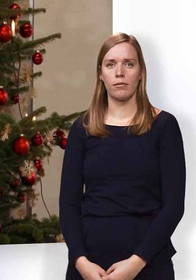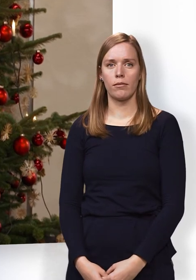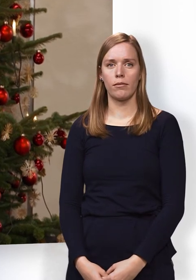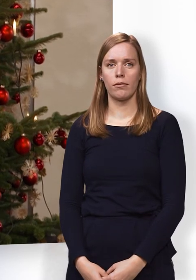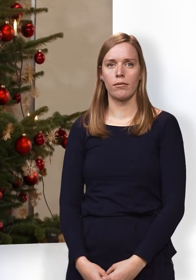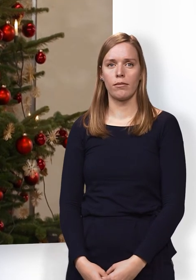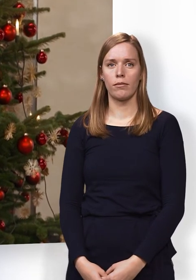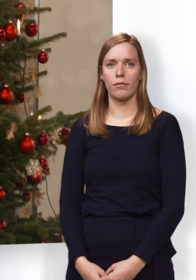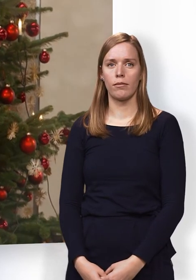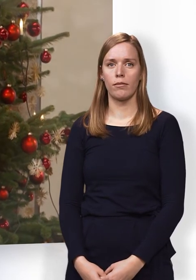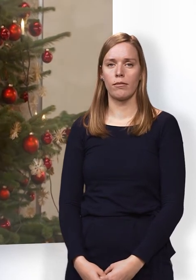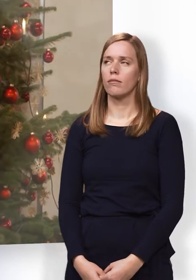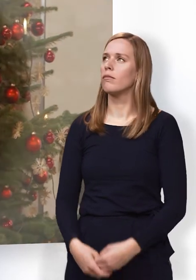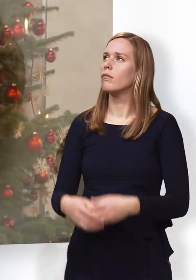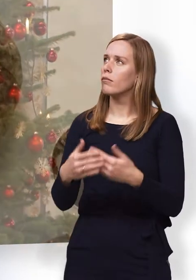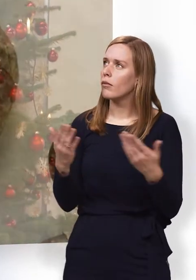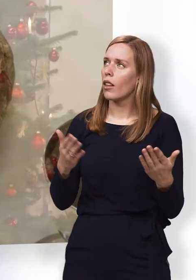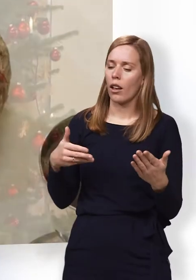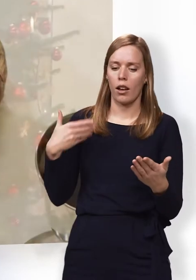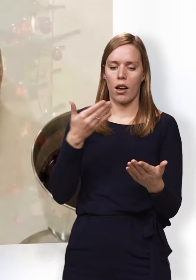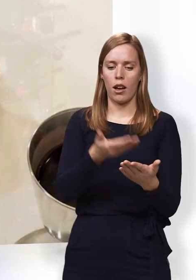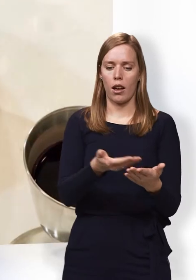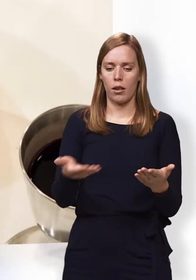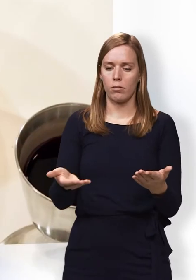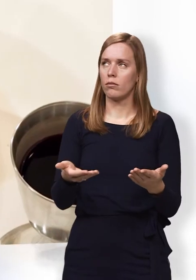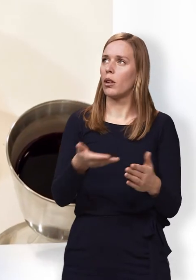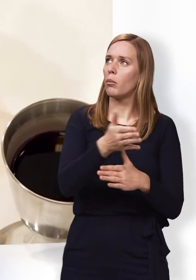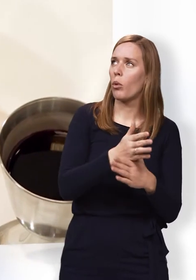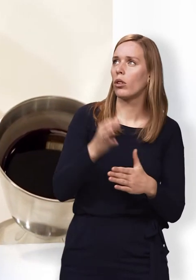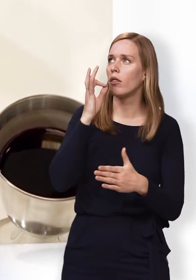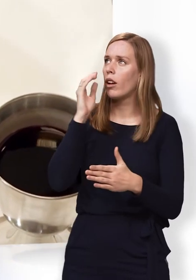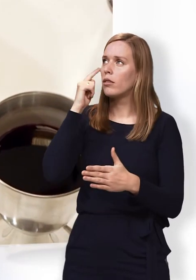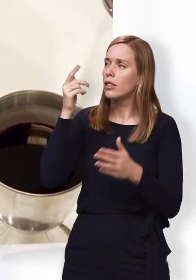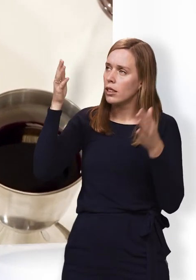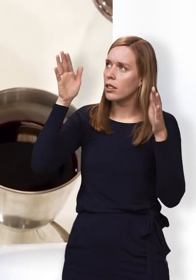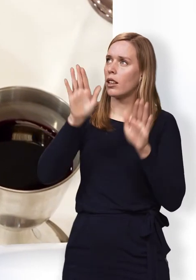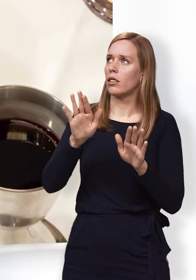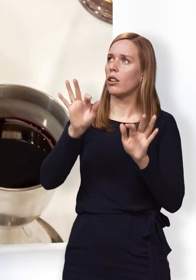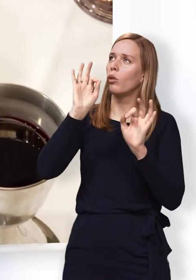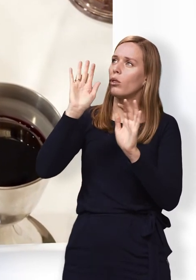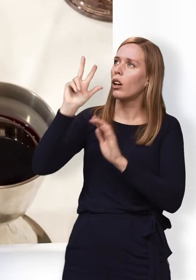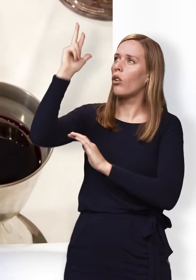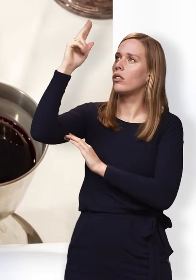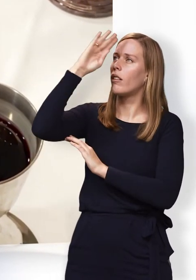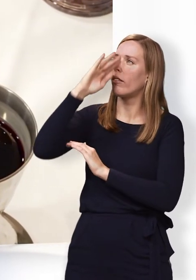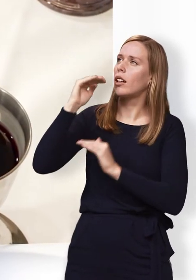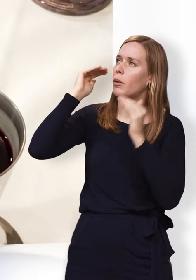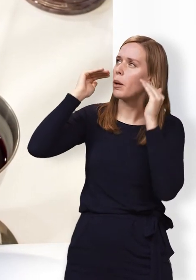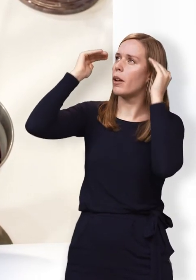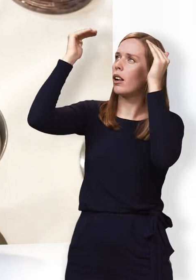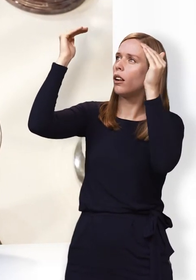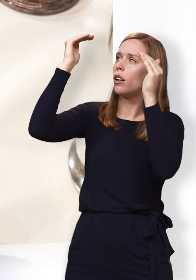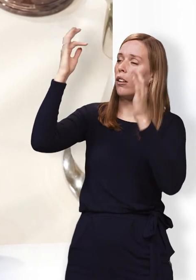Segne uns diese Gaben, Brot und Wein, guter Gott, Vater im Himmel, dass sie für uns